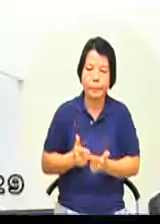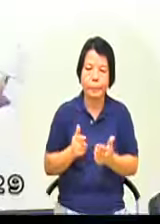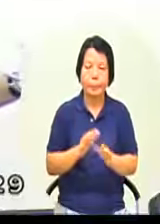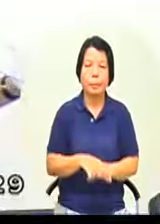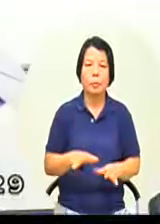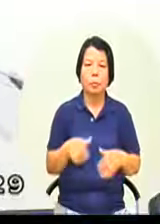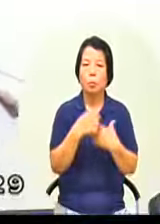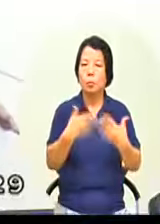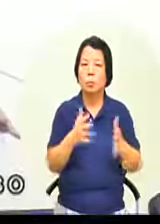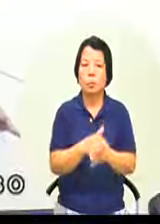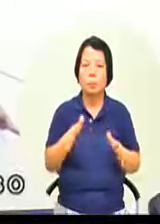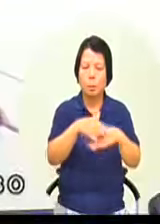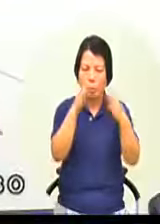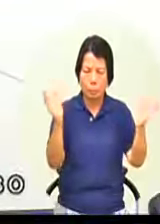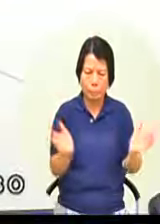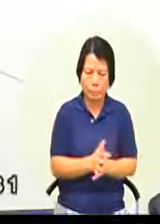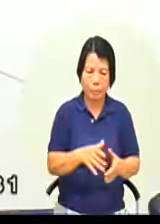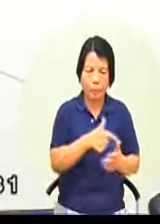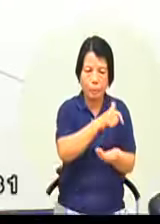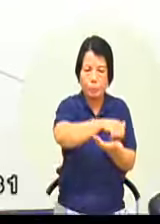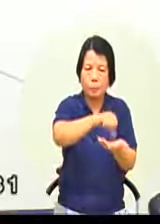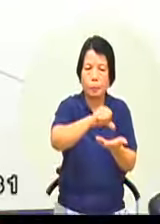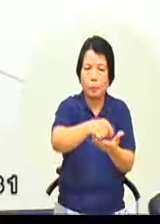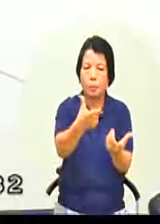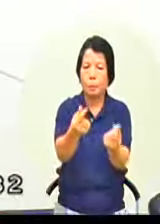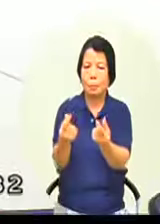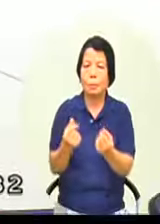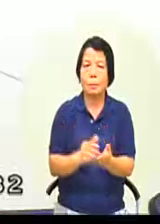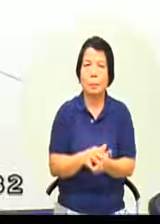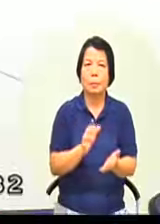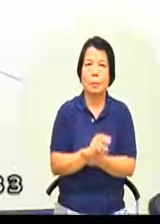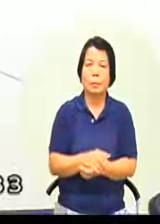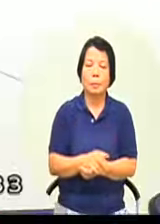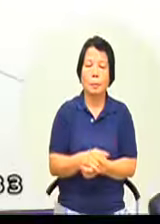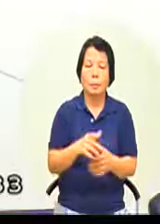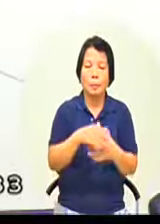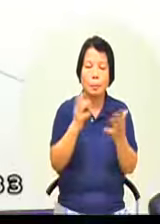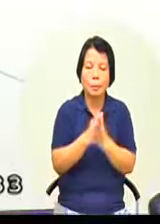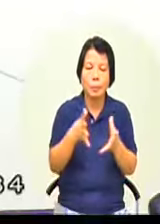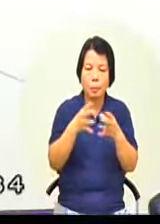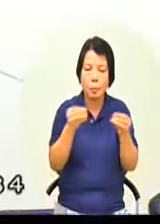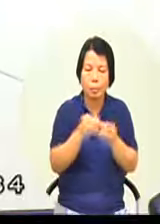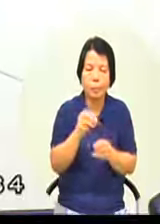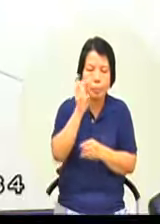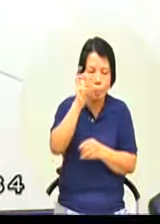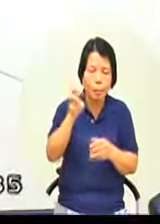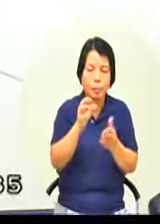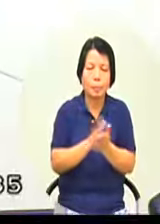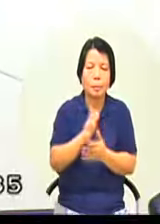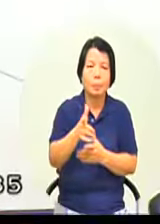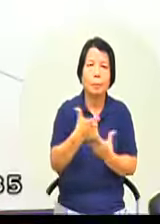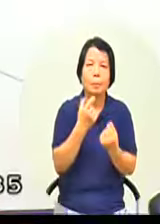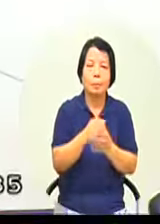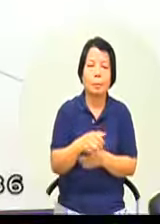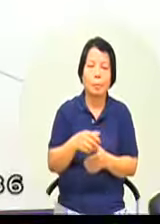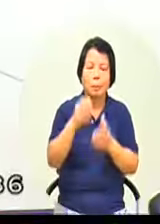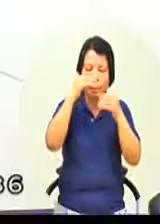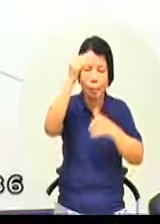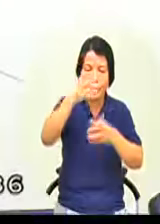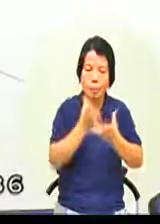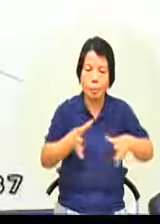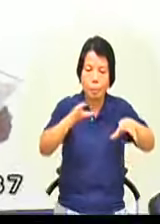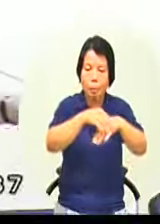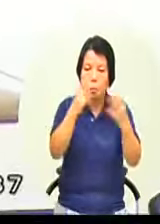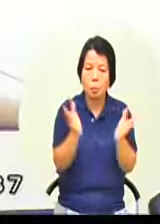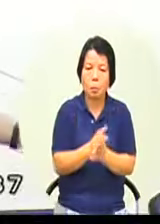时候大家抢着种，那到时候瓜果30天、瓜果40天，小叶菜30天，高丽菜70天，同时间都出